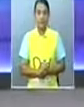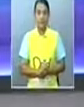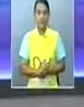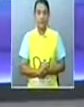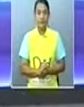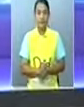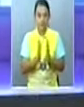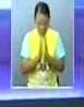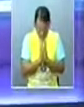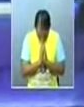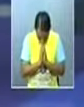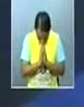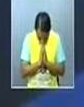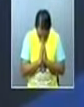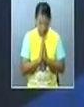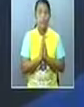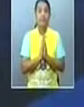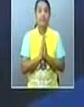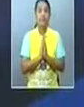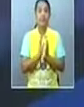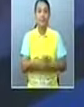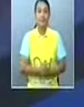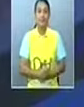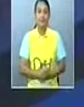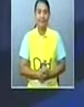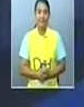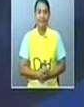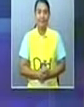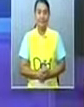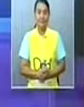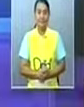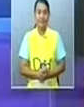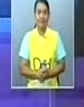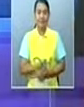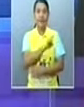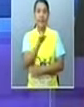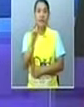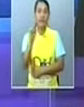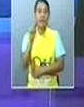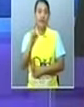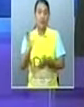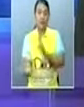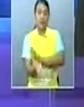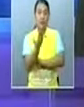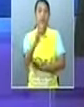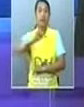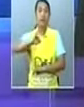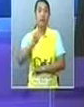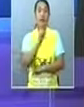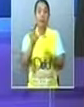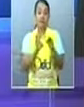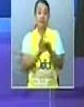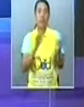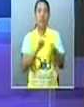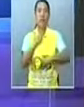สวัสดีครับคุณแพนครับ สวัสดีค่ะสวัสดีค่ะคุณผู้ชมคะ คืนวันศุกร์หรือว่าเช้าวันจันทร์เนี่ยจะเห็นนะครับว่าตลาดหุ้นทั่วโลกเนี่ยเขียวสด